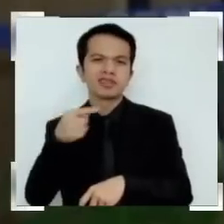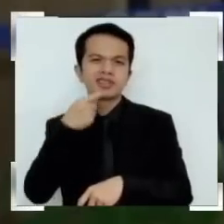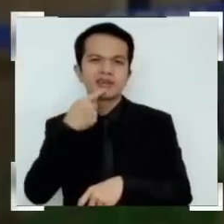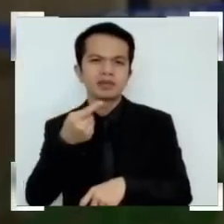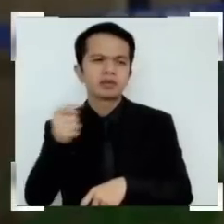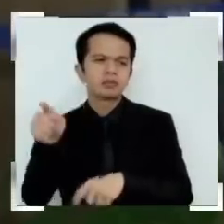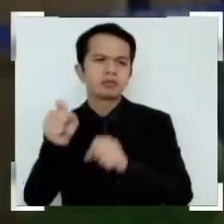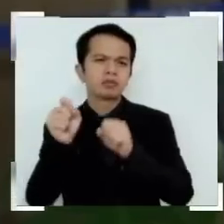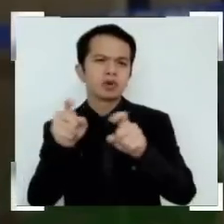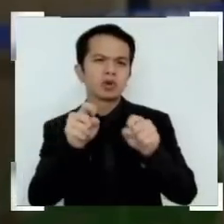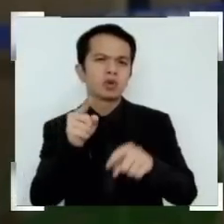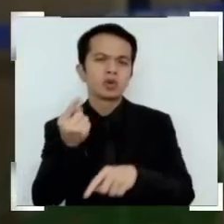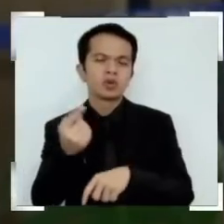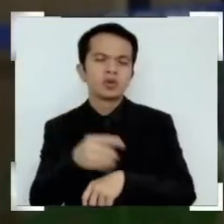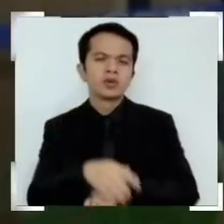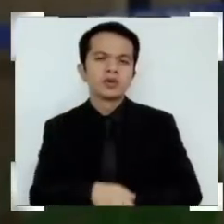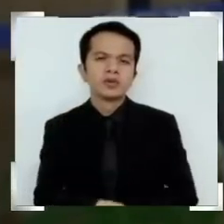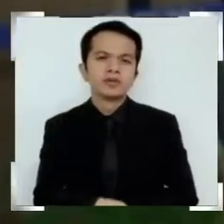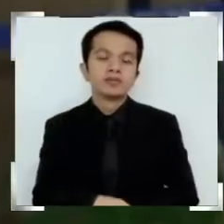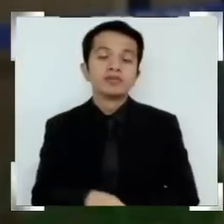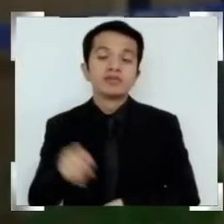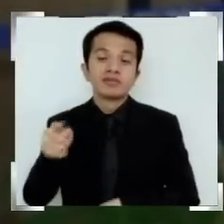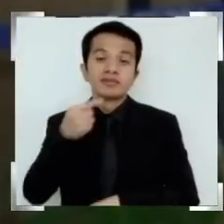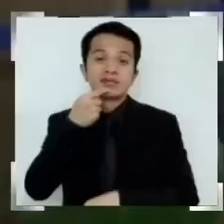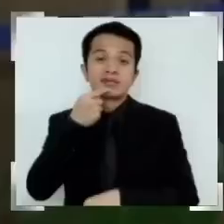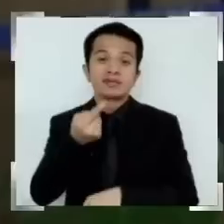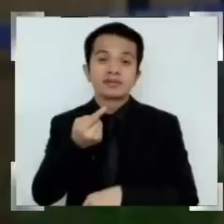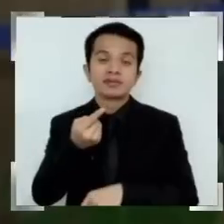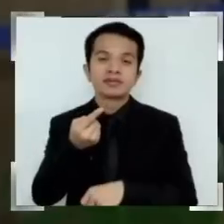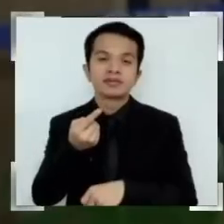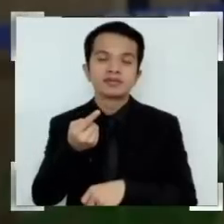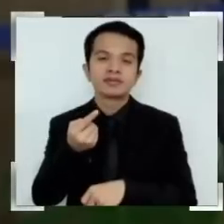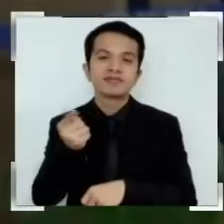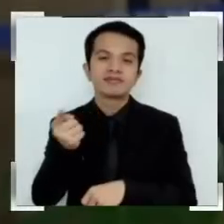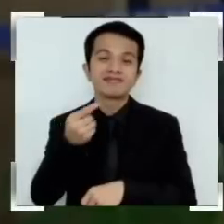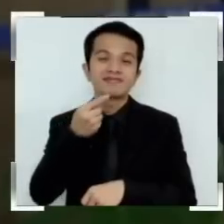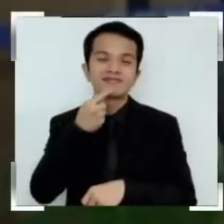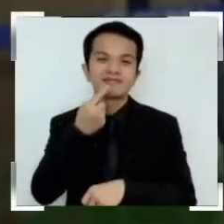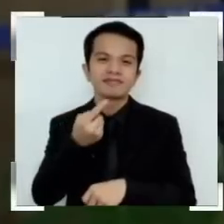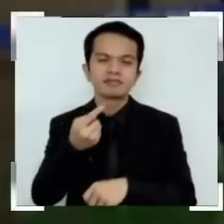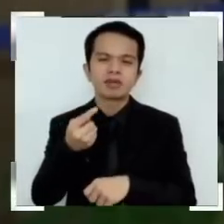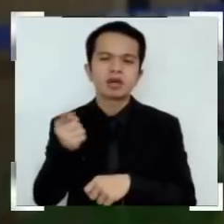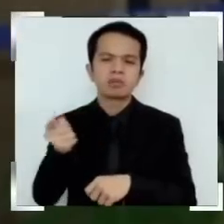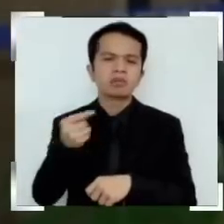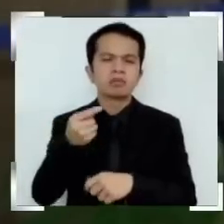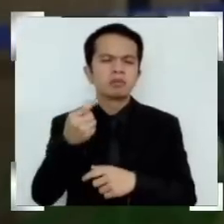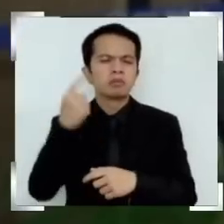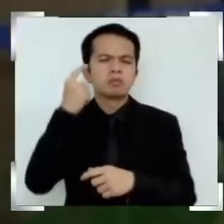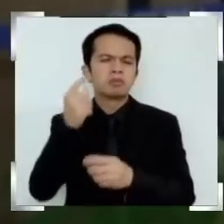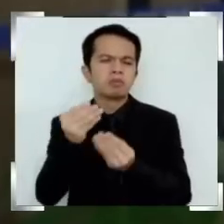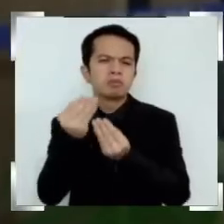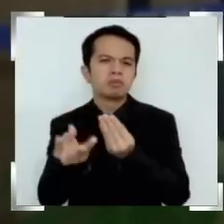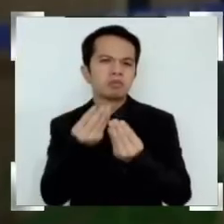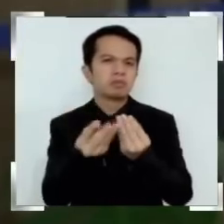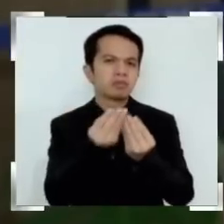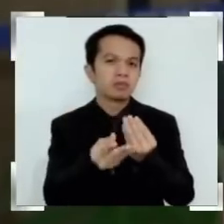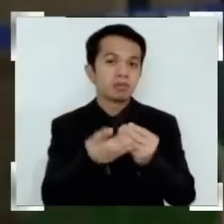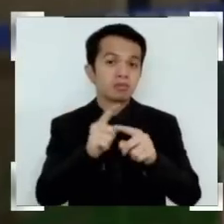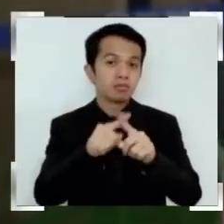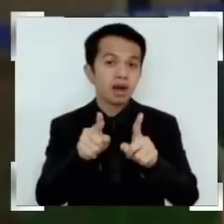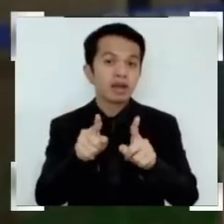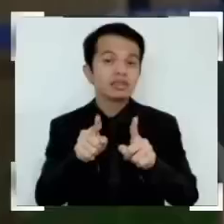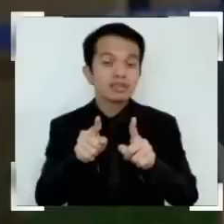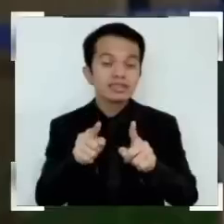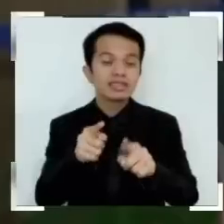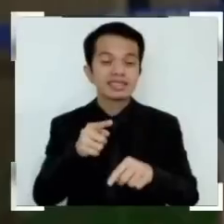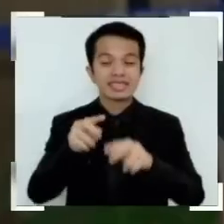And ang sabi niya, as declared, no, na playing cards yung laman. But kung makikita natin yung